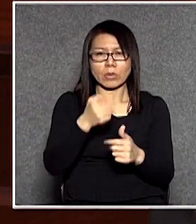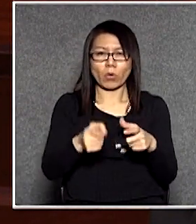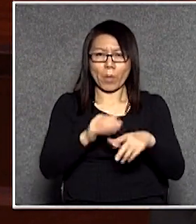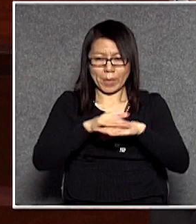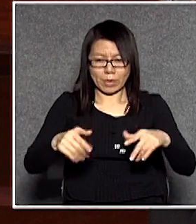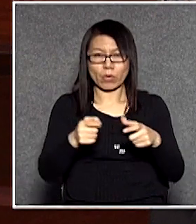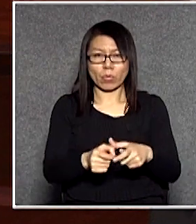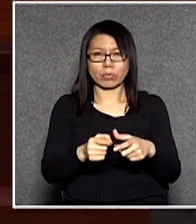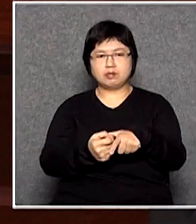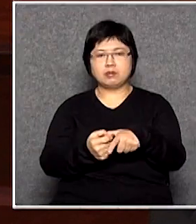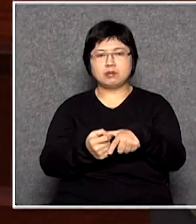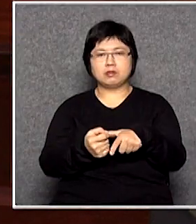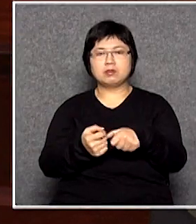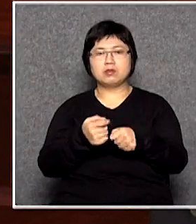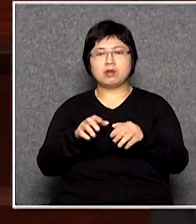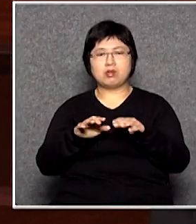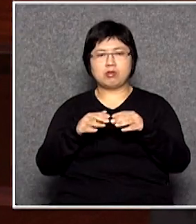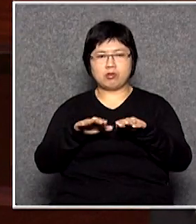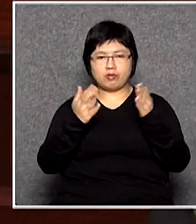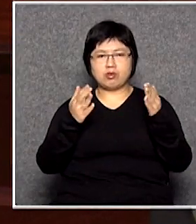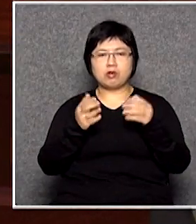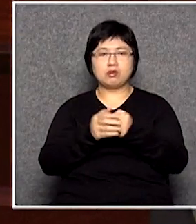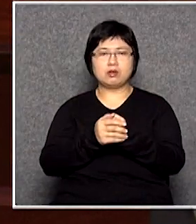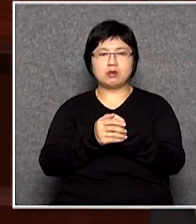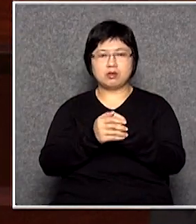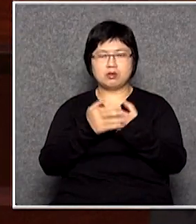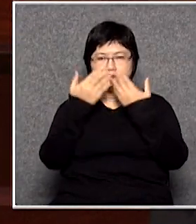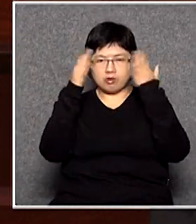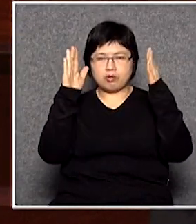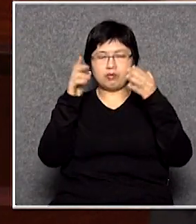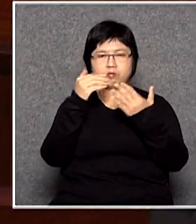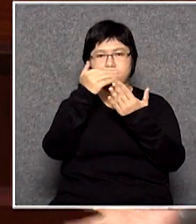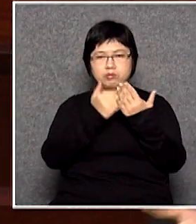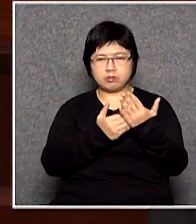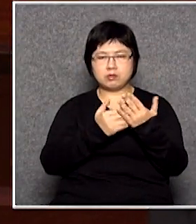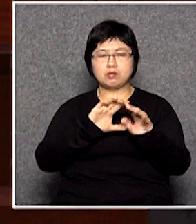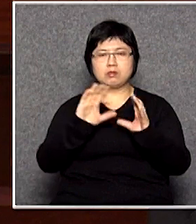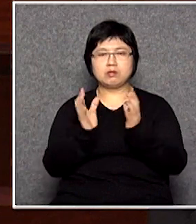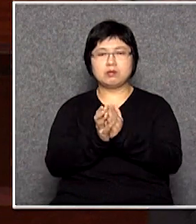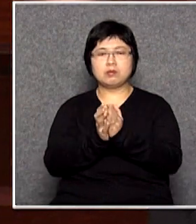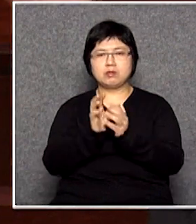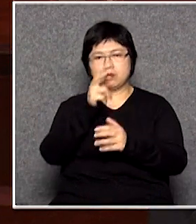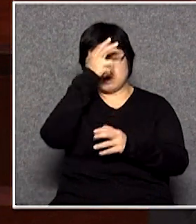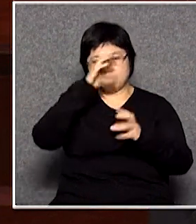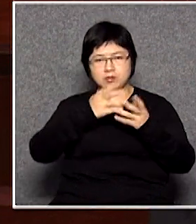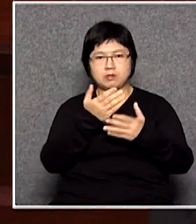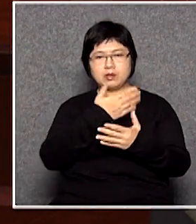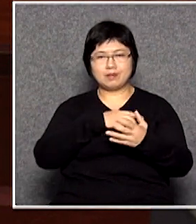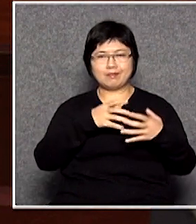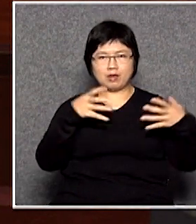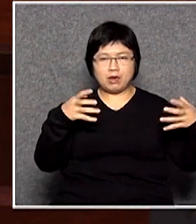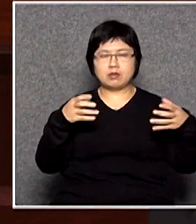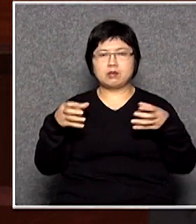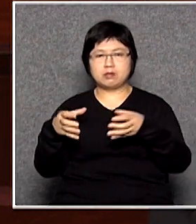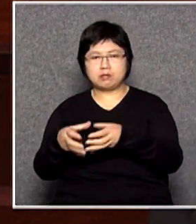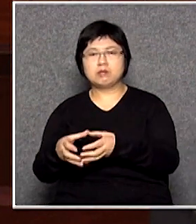正、開放的一個體制底下，令到所有的政黨，不論大黨細黨，